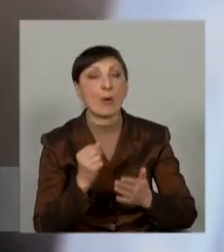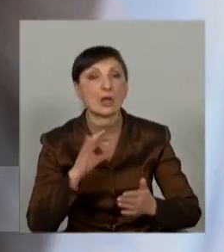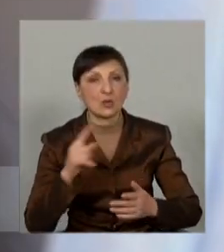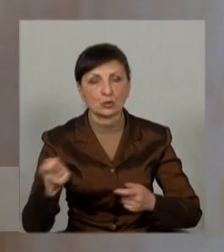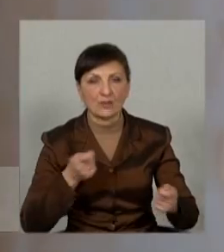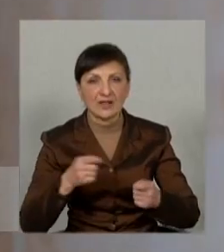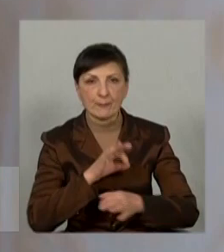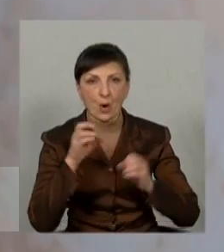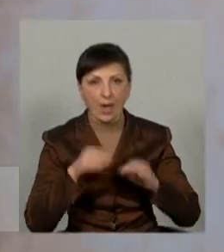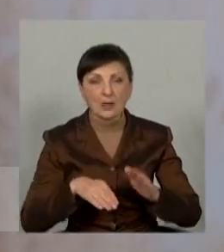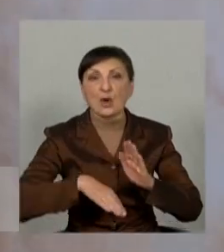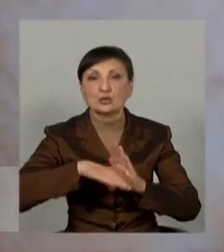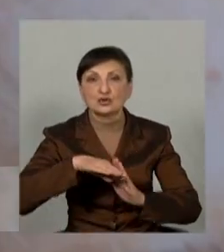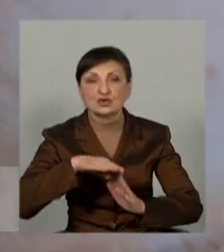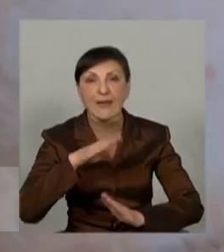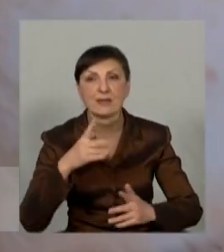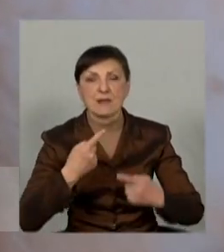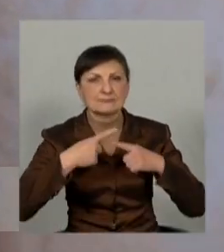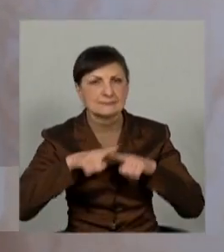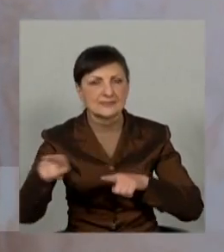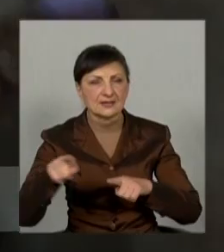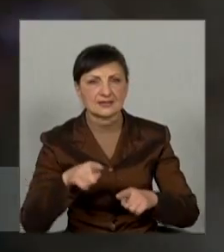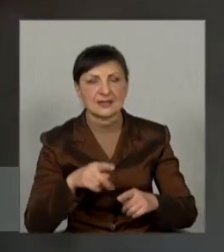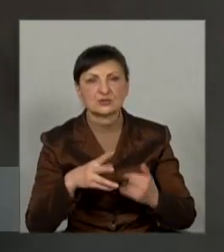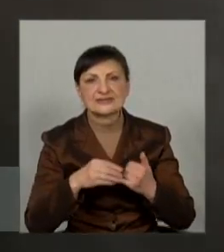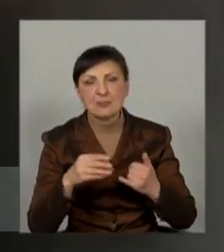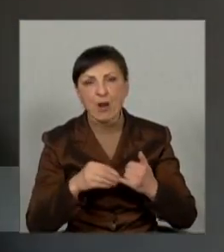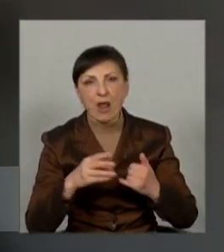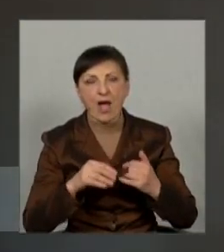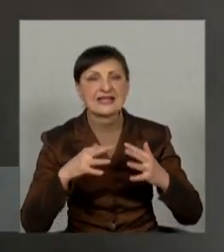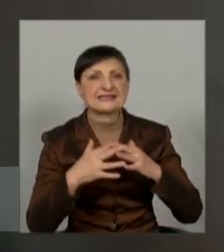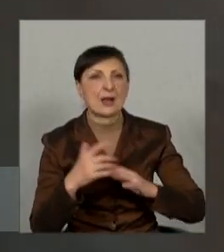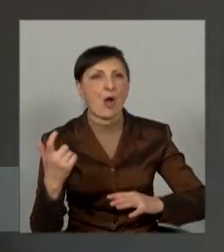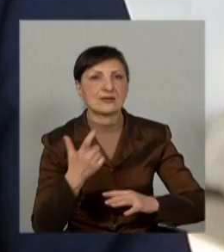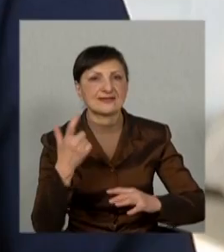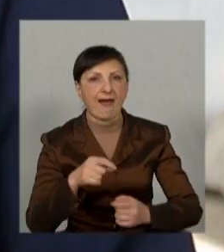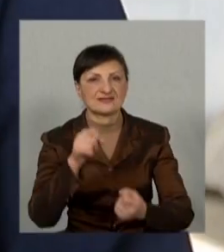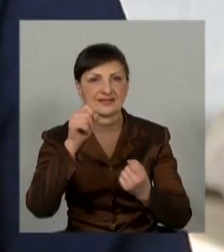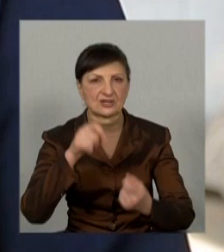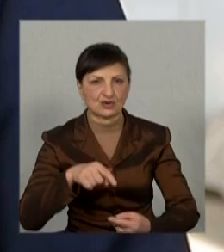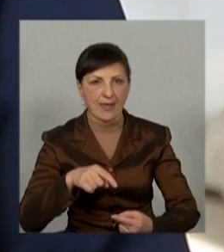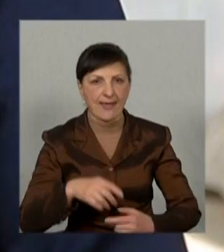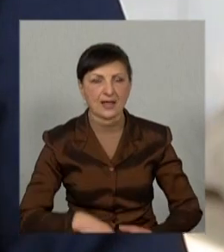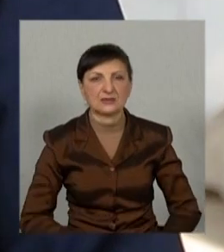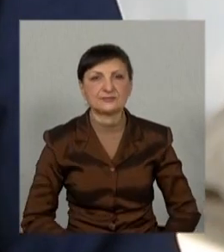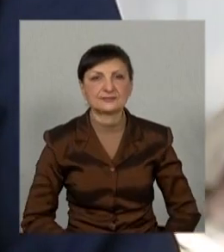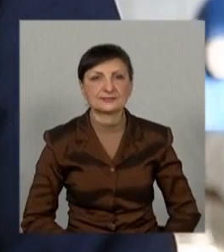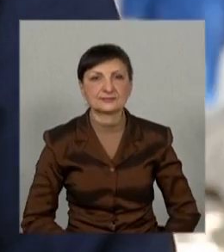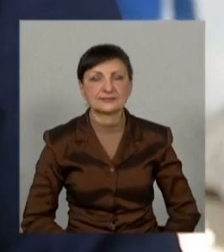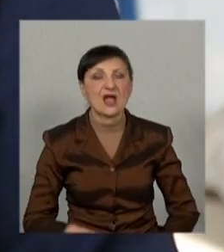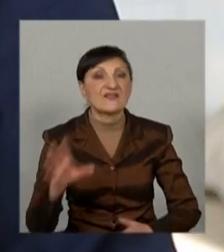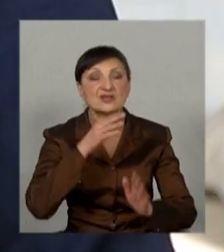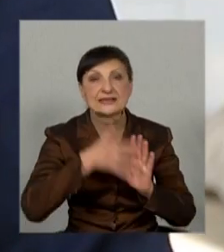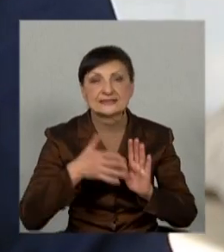руководит проектом по улучшению структурно-механических свойств почвземель сельскохозяйственного назначения. Все